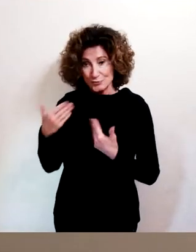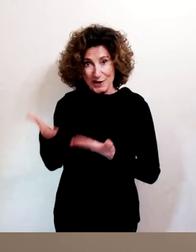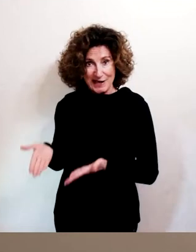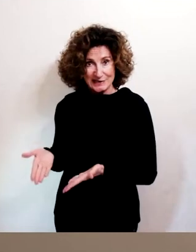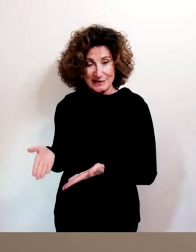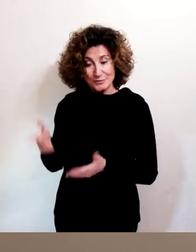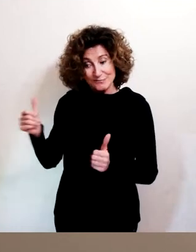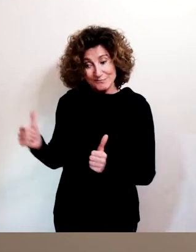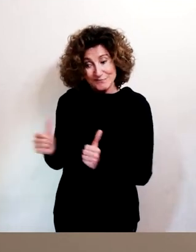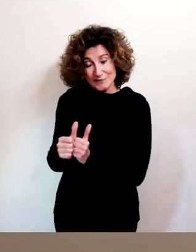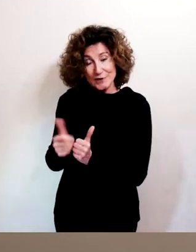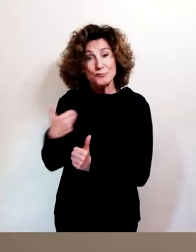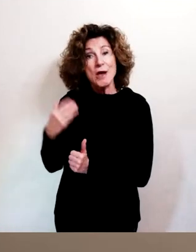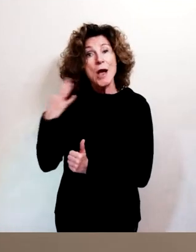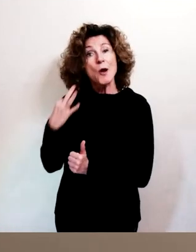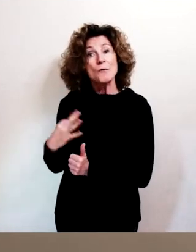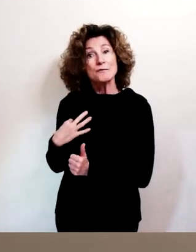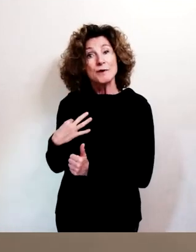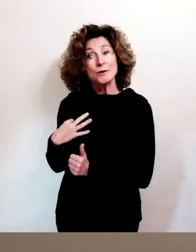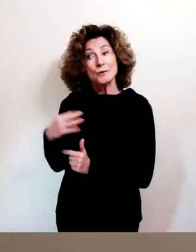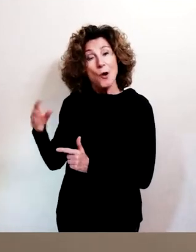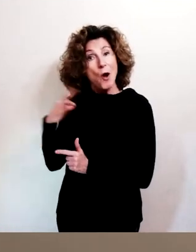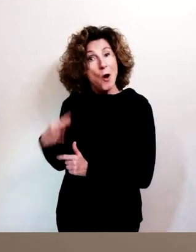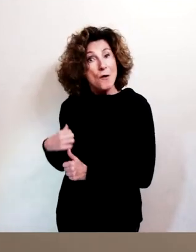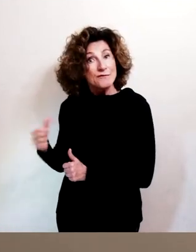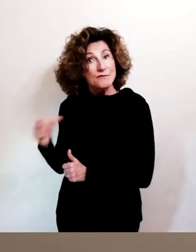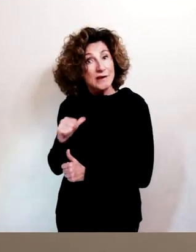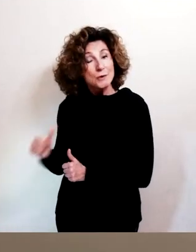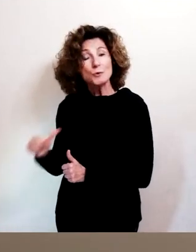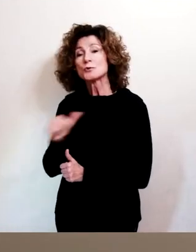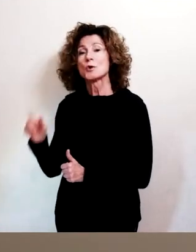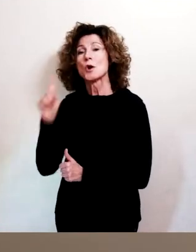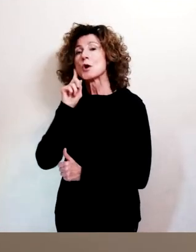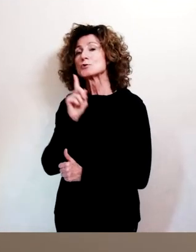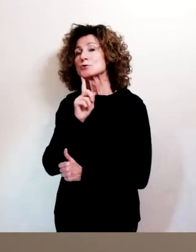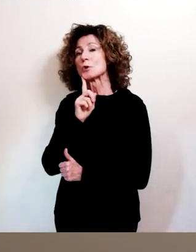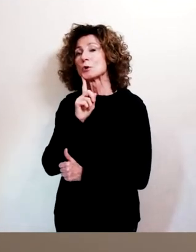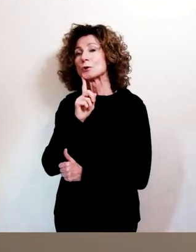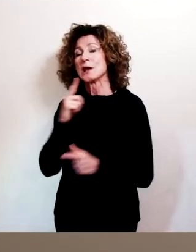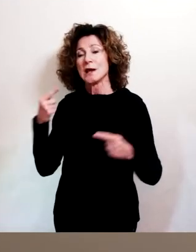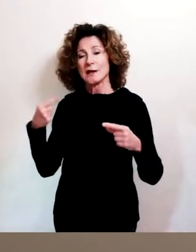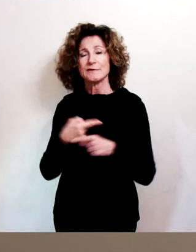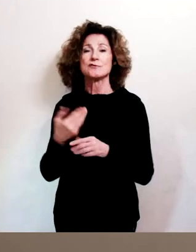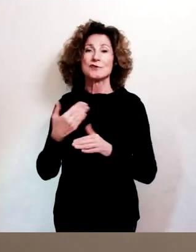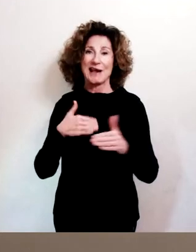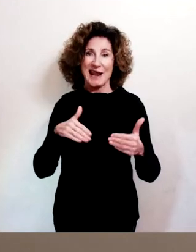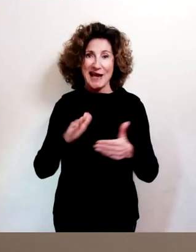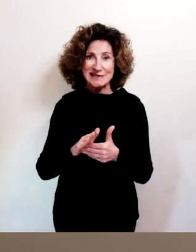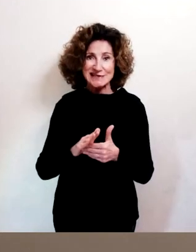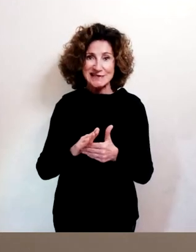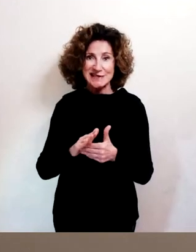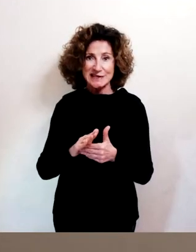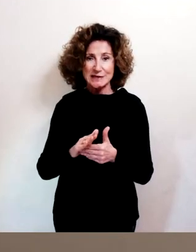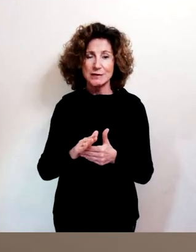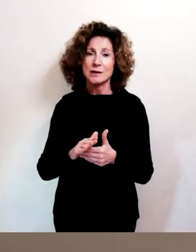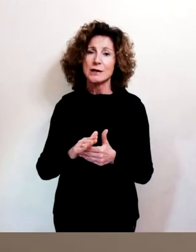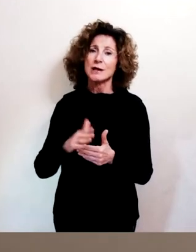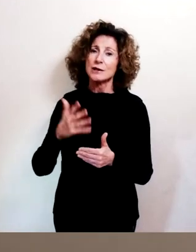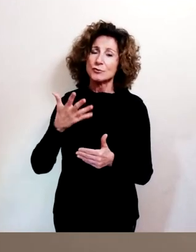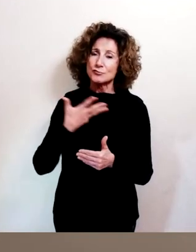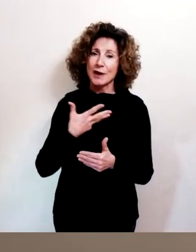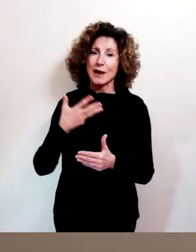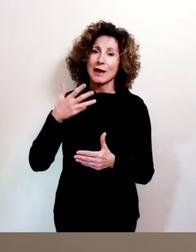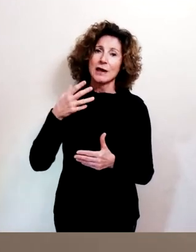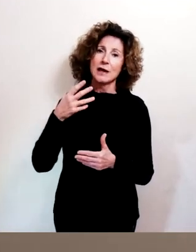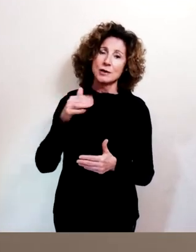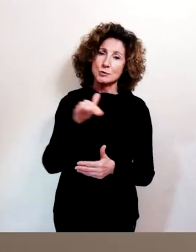annesso il convinto però è destinato solo ai sordi mentre invece le classi fino adesso io le sto parlando solo classi di sono classi